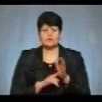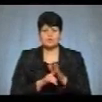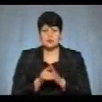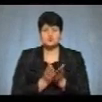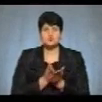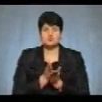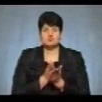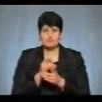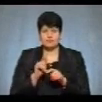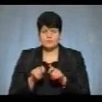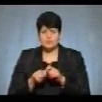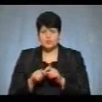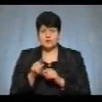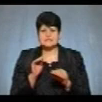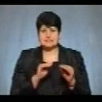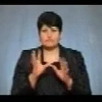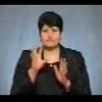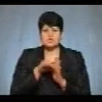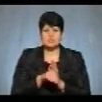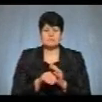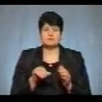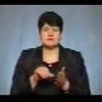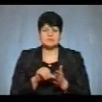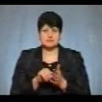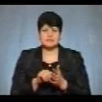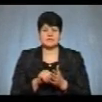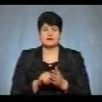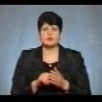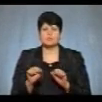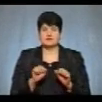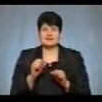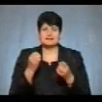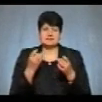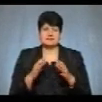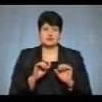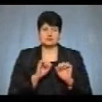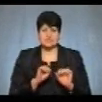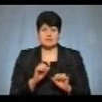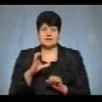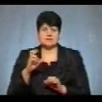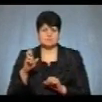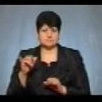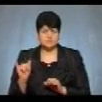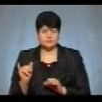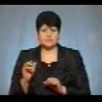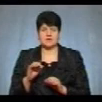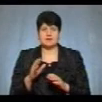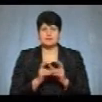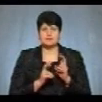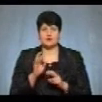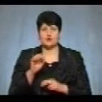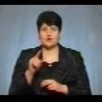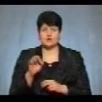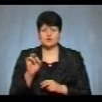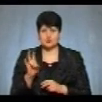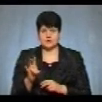службове розслідування. До її складу увійшли представники управління цивільного захисту, Служби безпеки України та підприємства «Озон-С», яке впроваджує